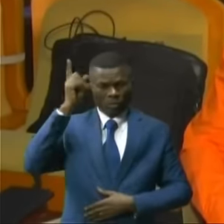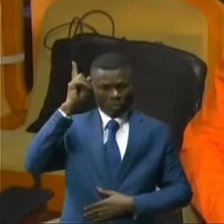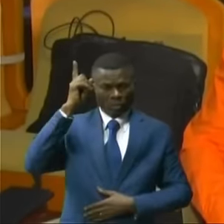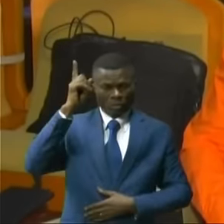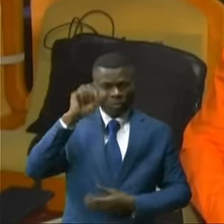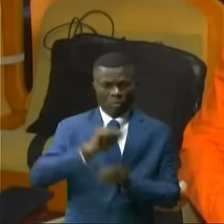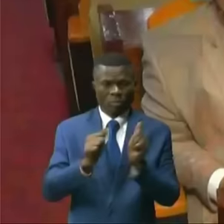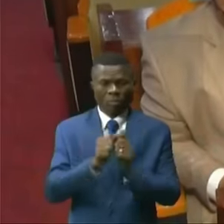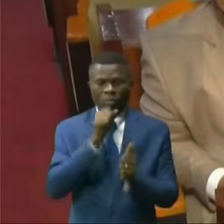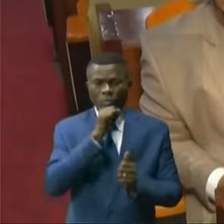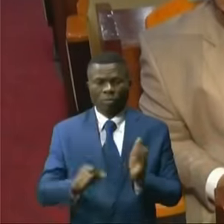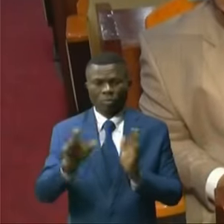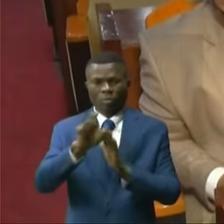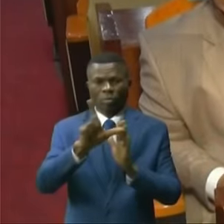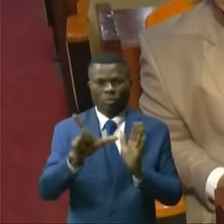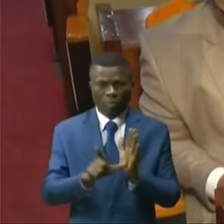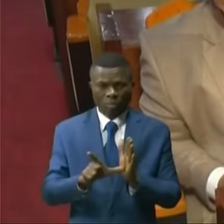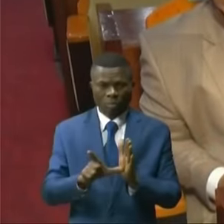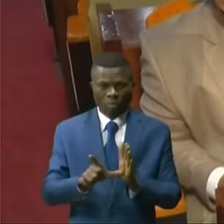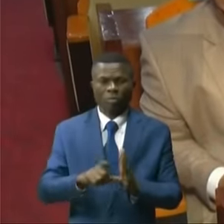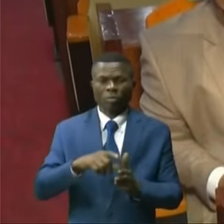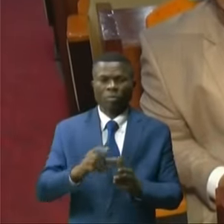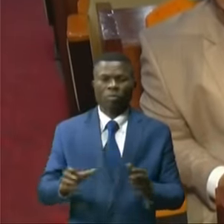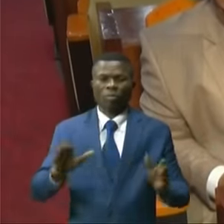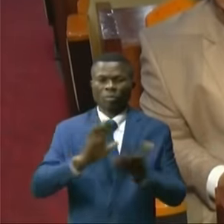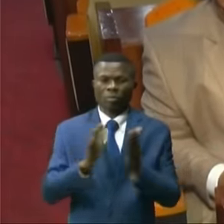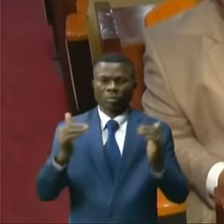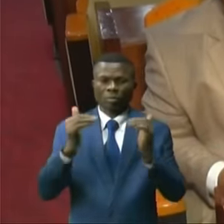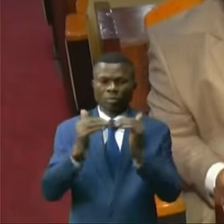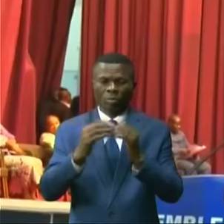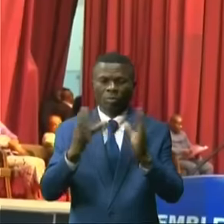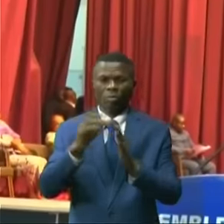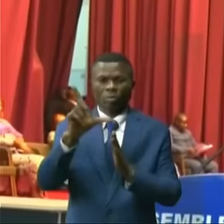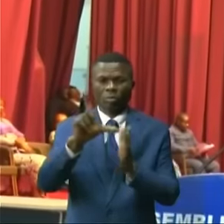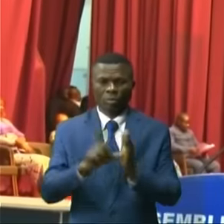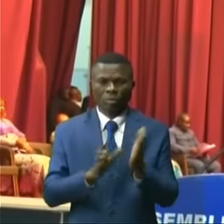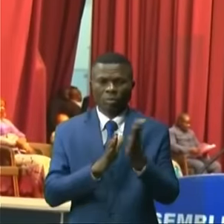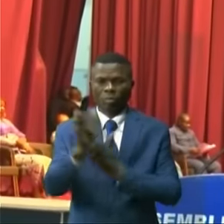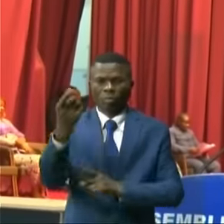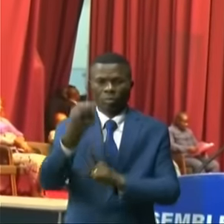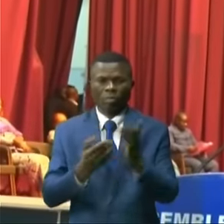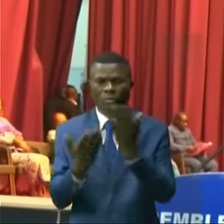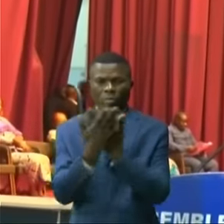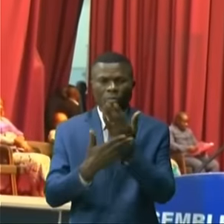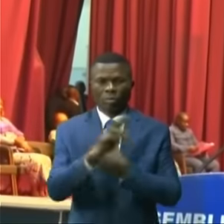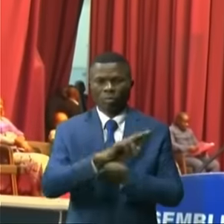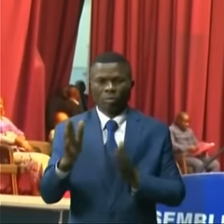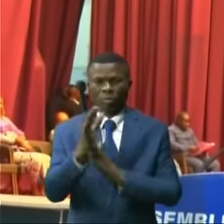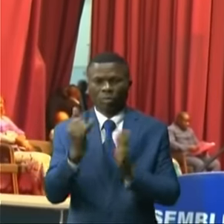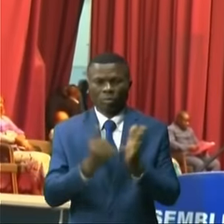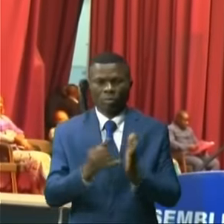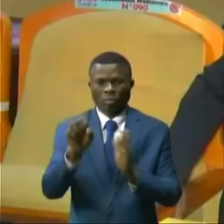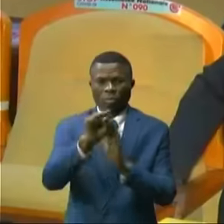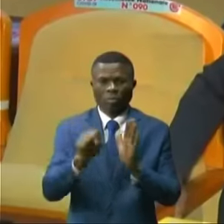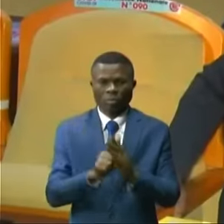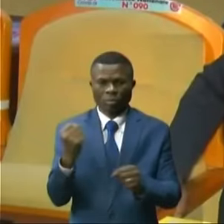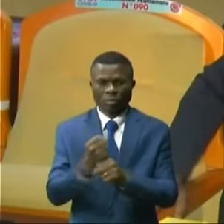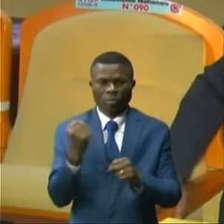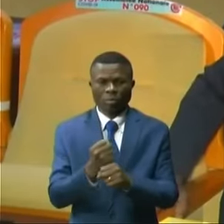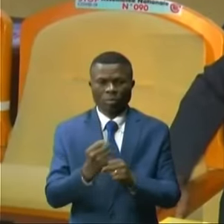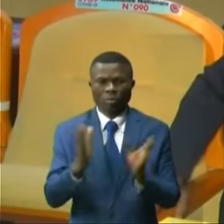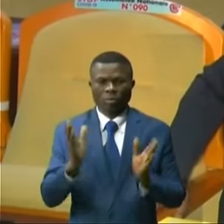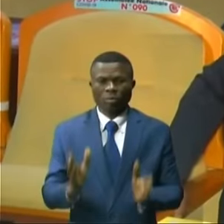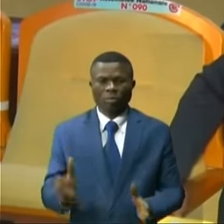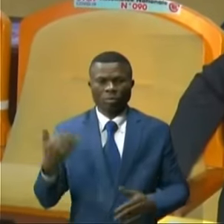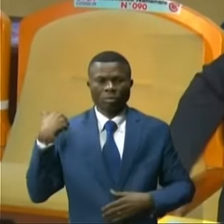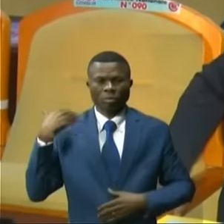dans l'ancienne loi afin de la mettre en cohérence avec la loi du 15 juillet 2016 portant statut des agents de carrière